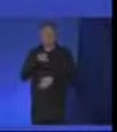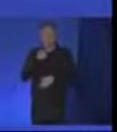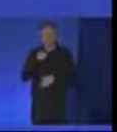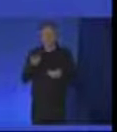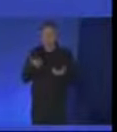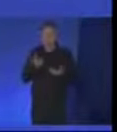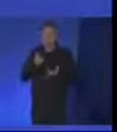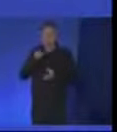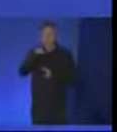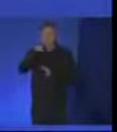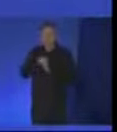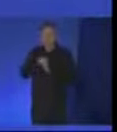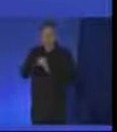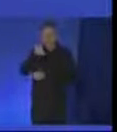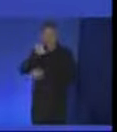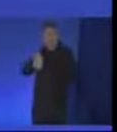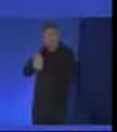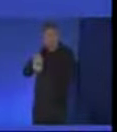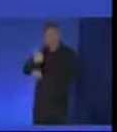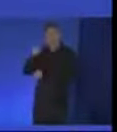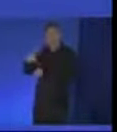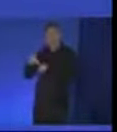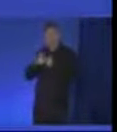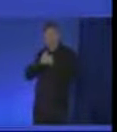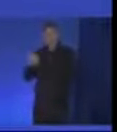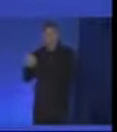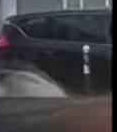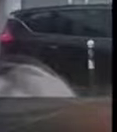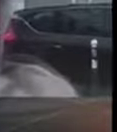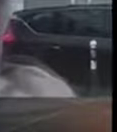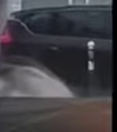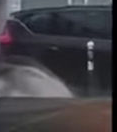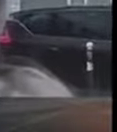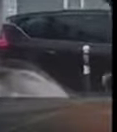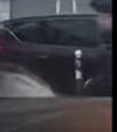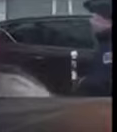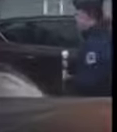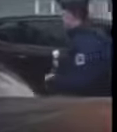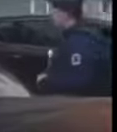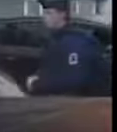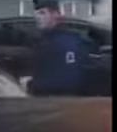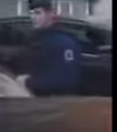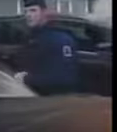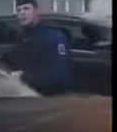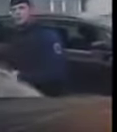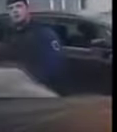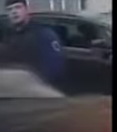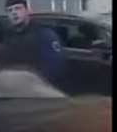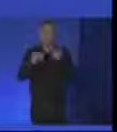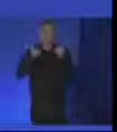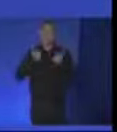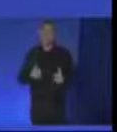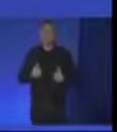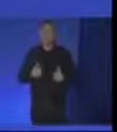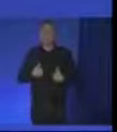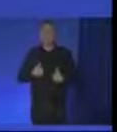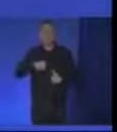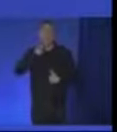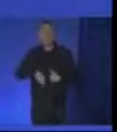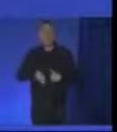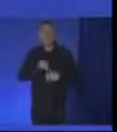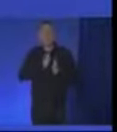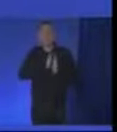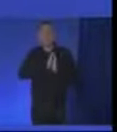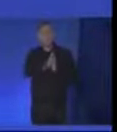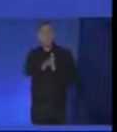droite. Je voterai donc en faveur d'Emmanuel Macron. J'estime de mon devoir de vous le dire avec